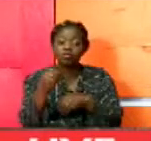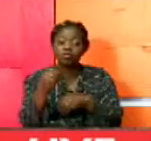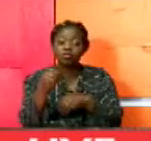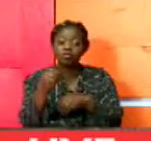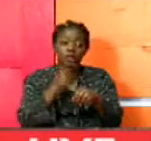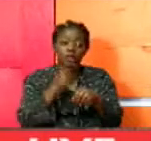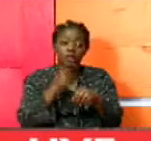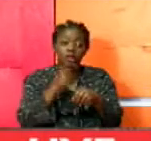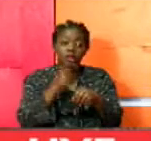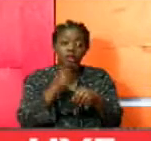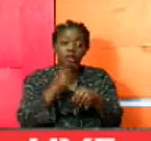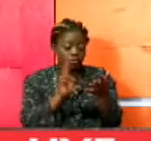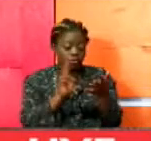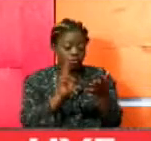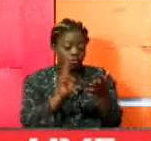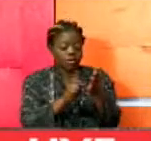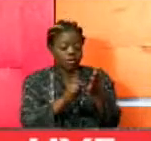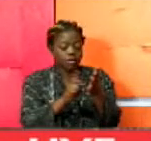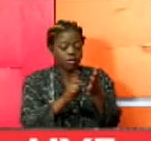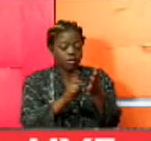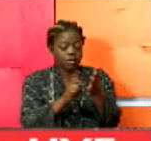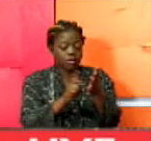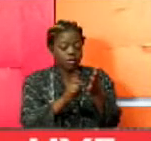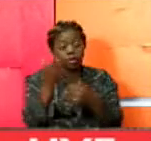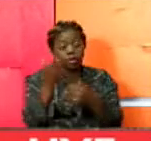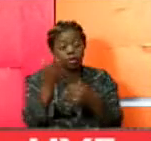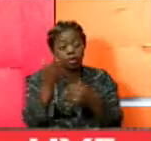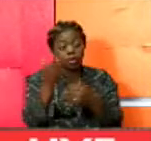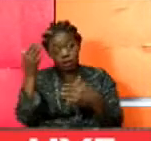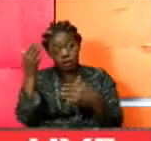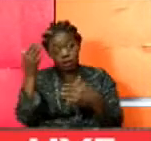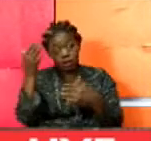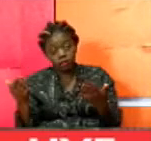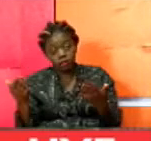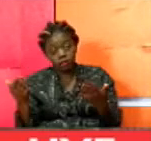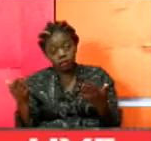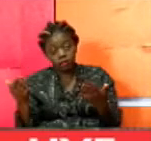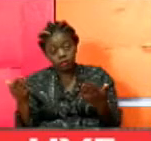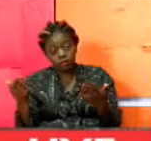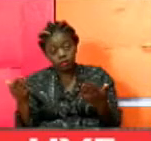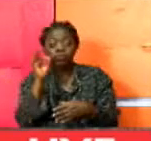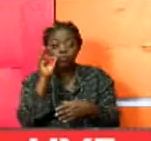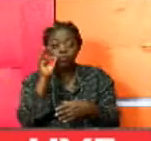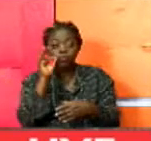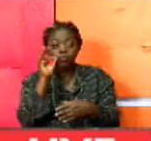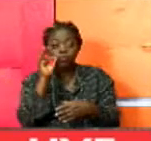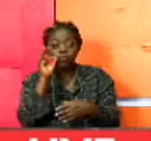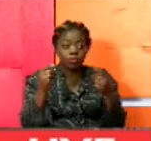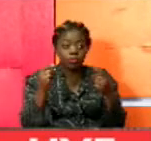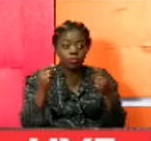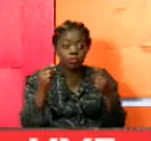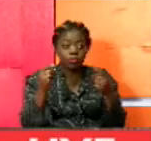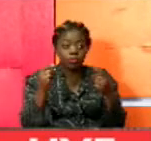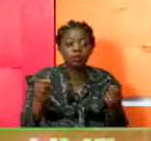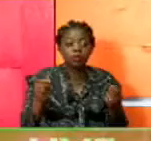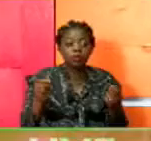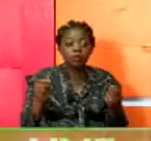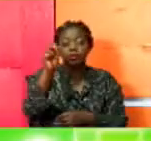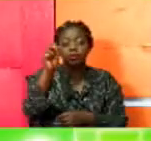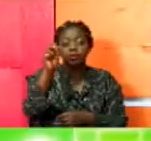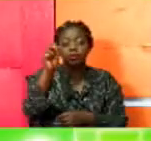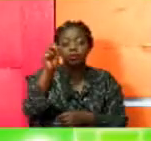ate tubusoma mu Qur'an obudde wandibadde nga obulekinga okola breakfast ate obeera okola azikaari